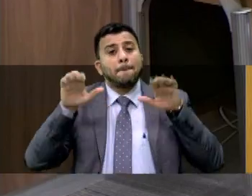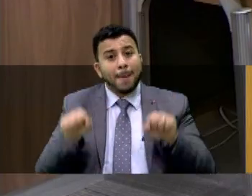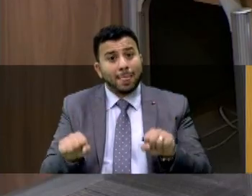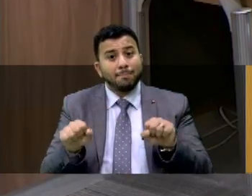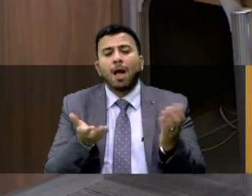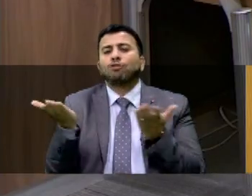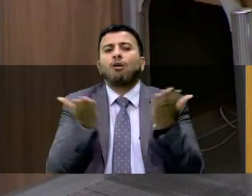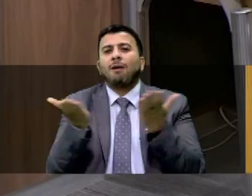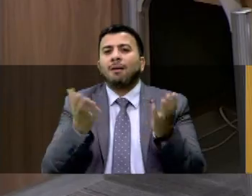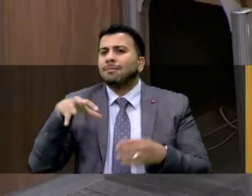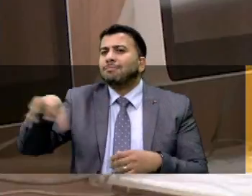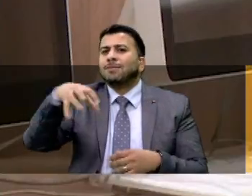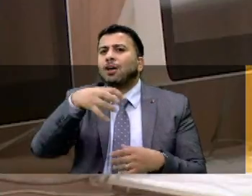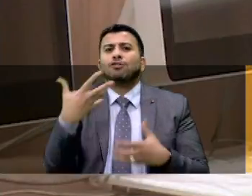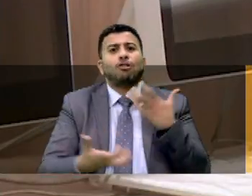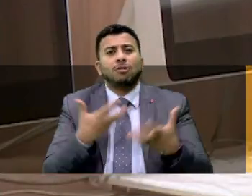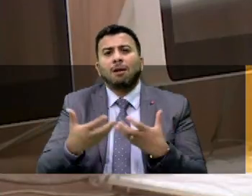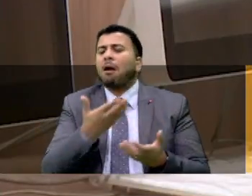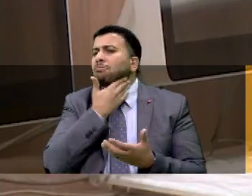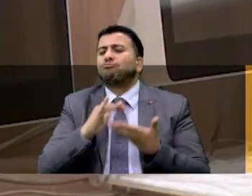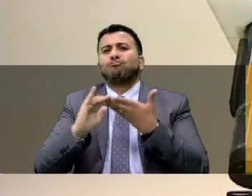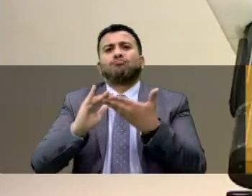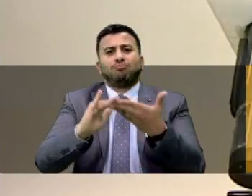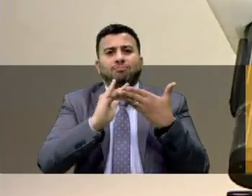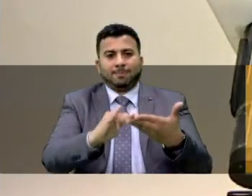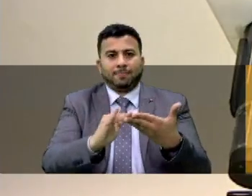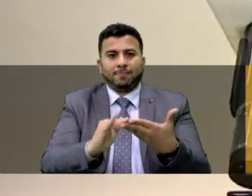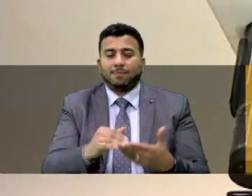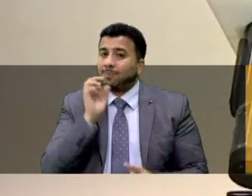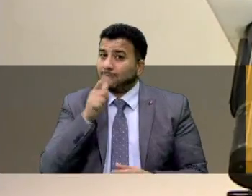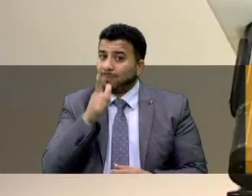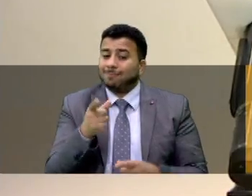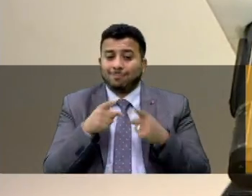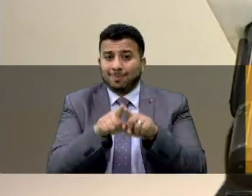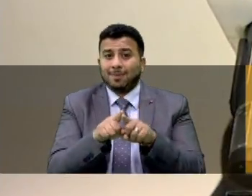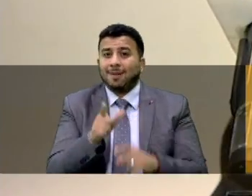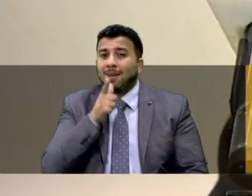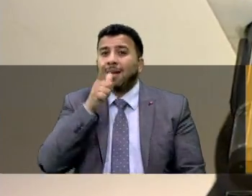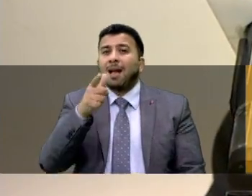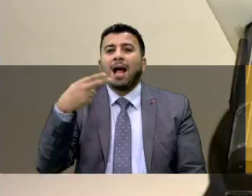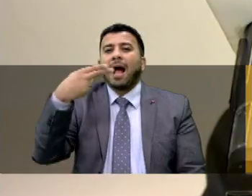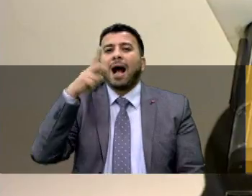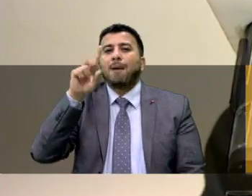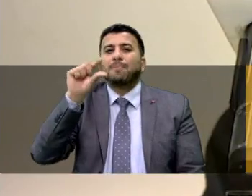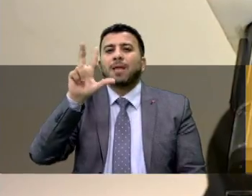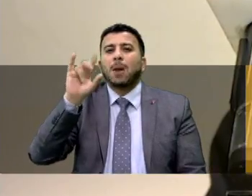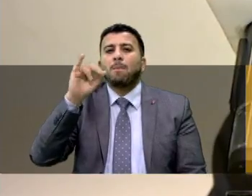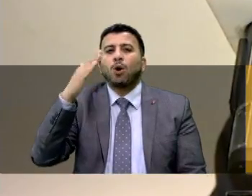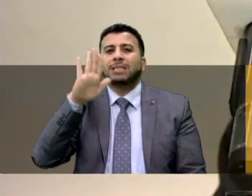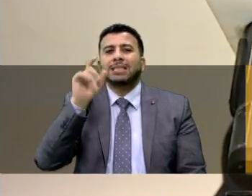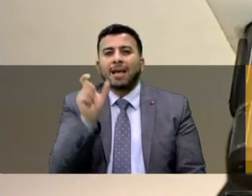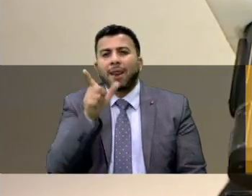إدارية ومرافق تنشيطية وخدمية. وبهذه المناسبة ألقى عبد المحسن سلامة نقيب